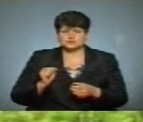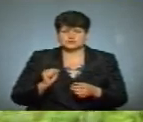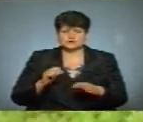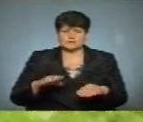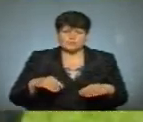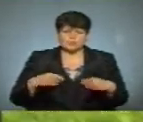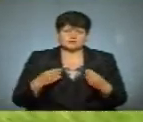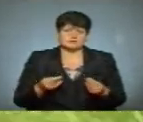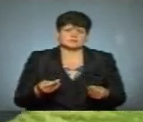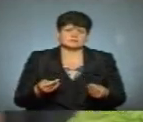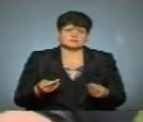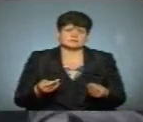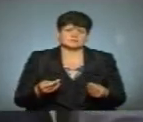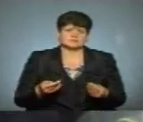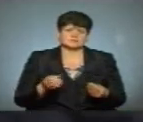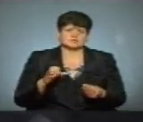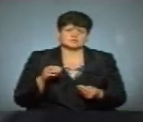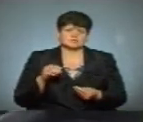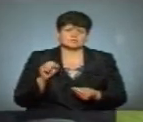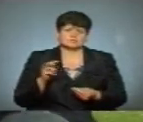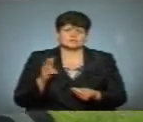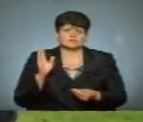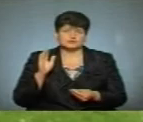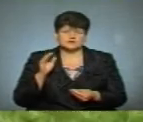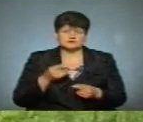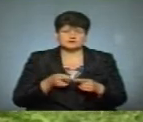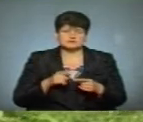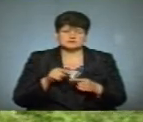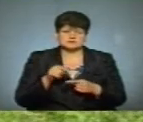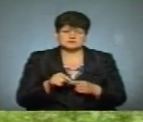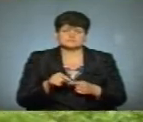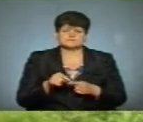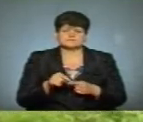подаєте відповідно струмі. Оцим бажаном ви